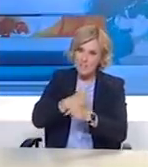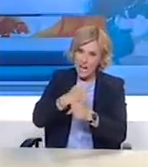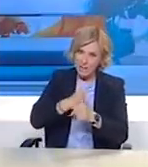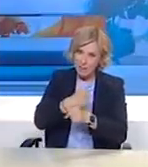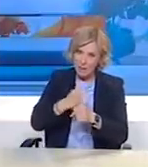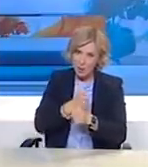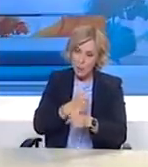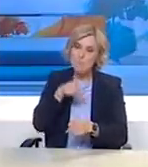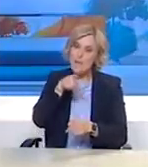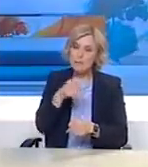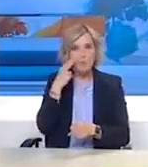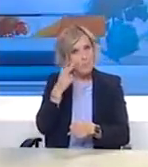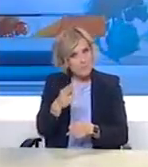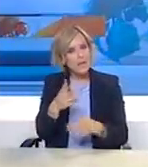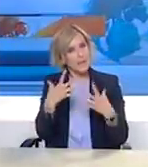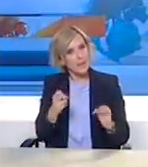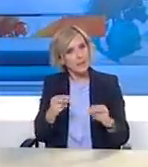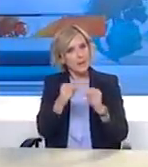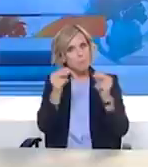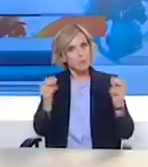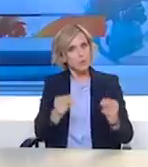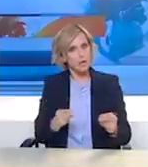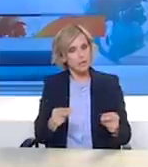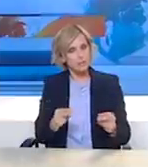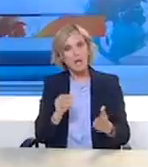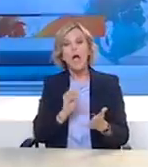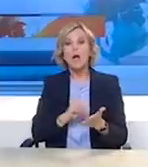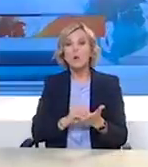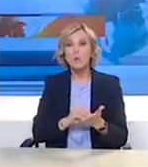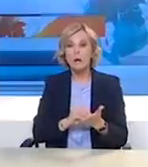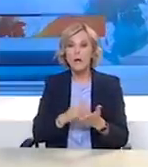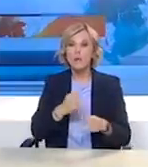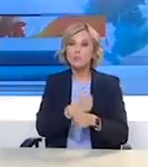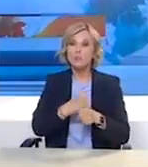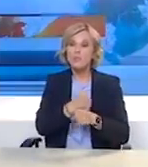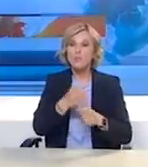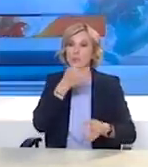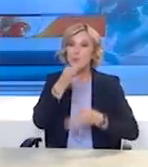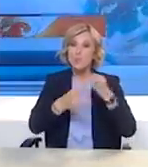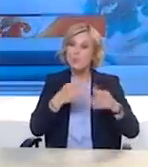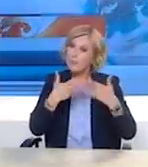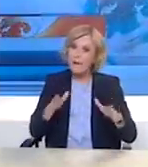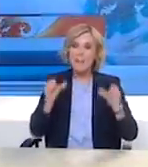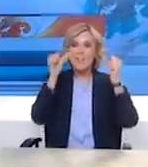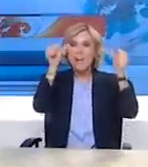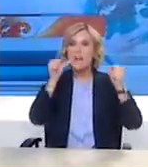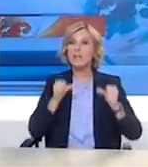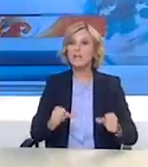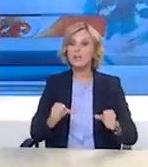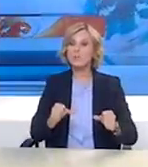έχει περισσότερες ενδείξεις ότι δουλεύει και δουλεύει καλά είναι το φάρμακο το οποίο σας ανέφερα και το οποίο δημοσιεύτηκε